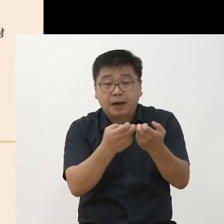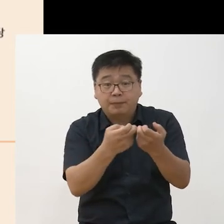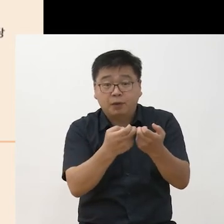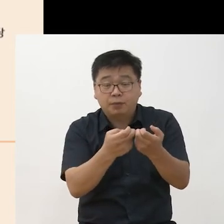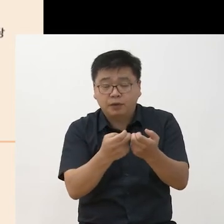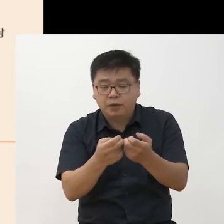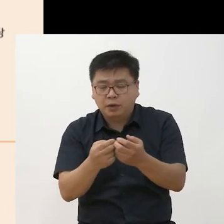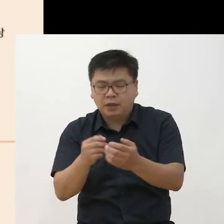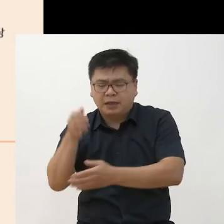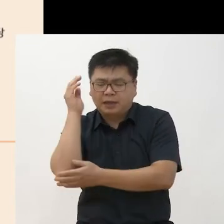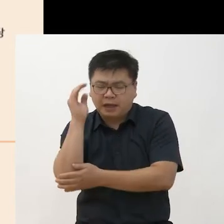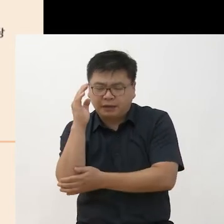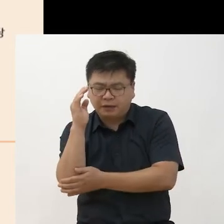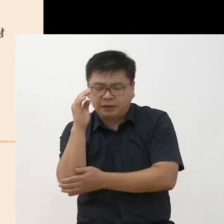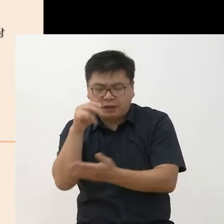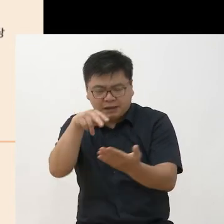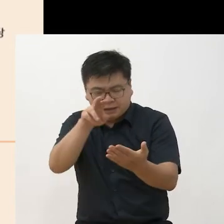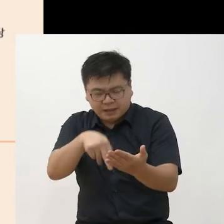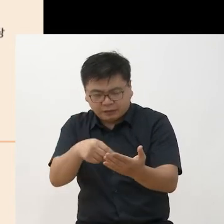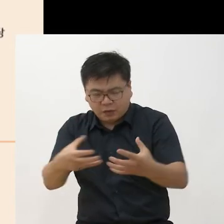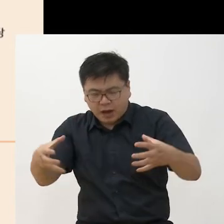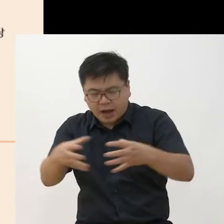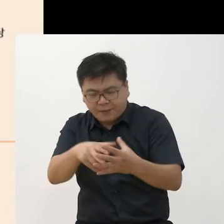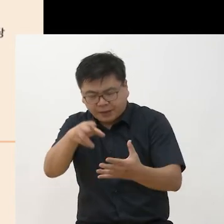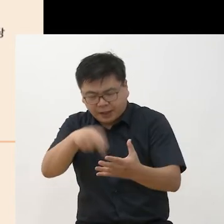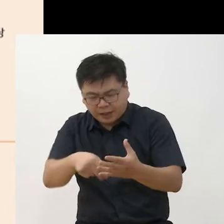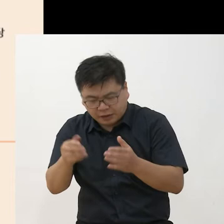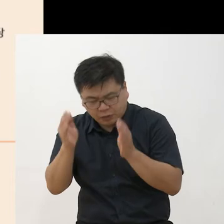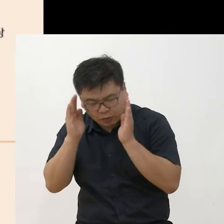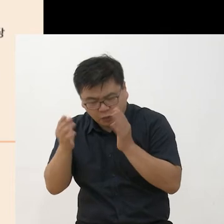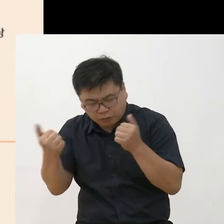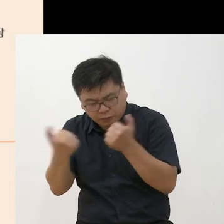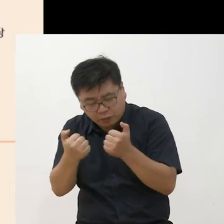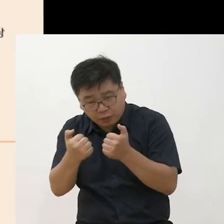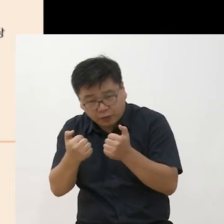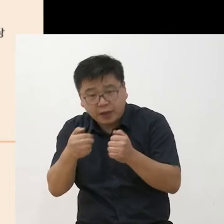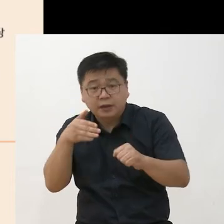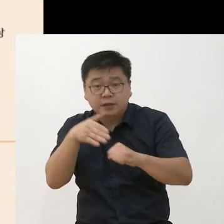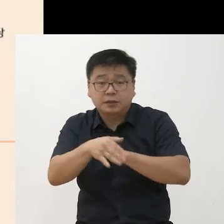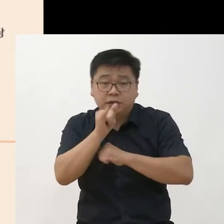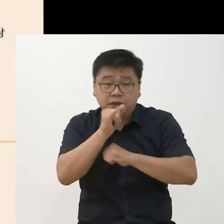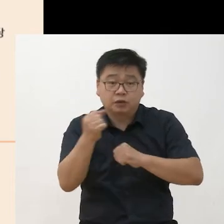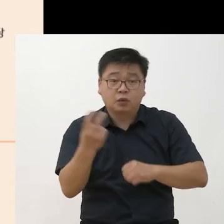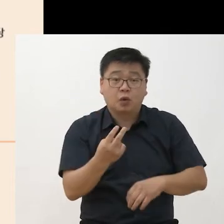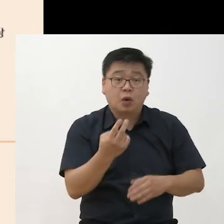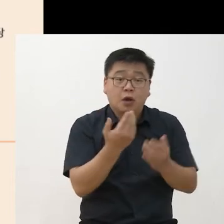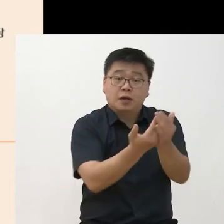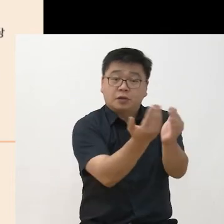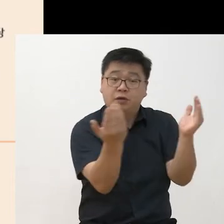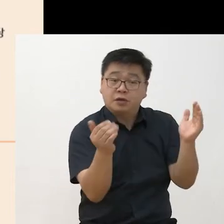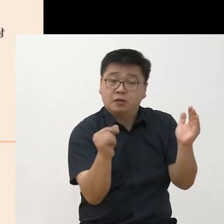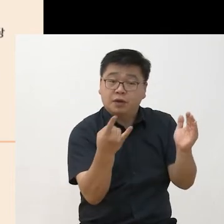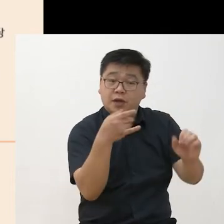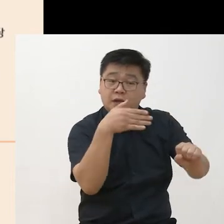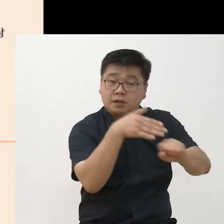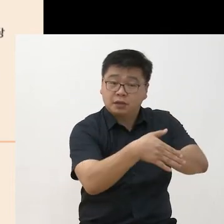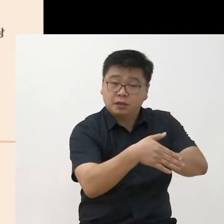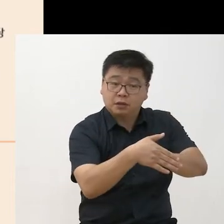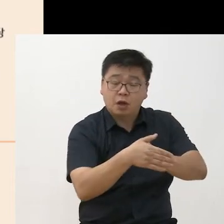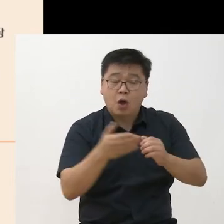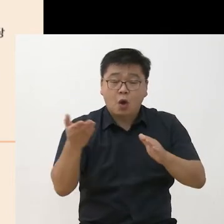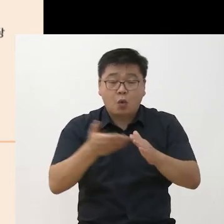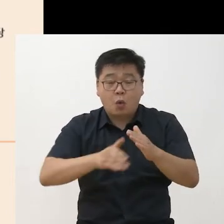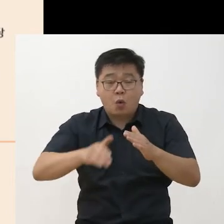등 시설 여건에 맞는 프로그램 기획이 필요합니다. 시각예술형의 경우 정식